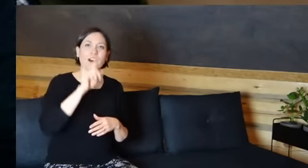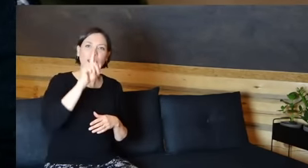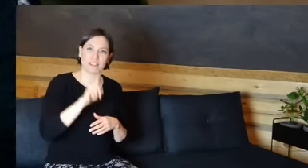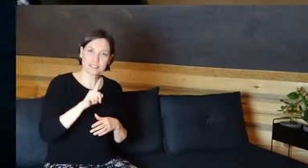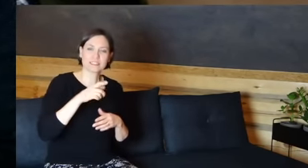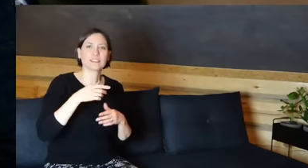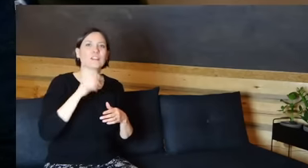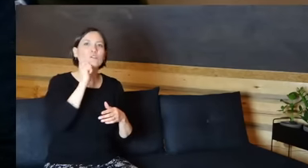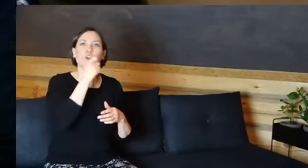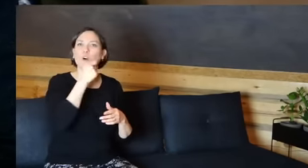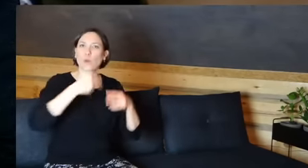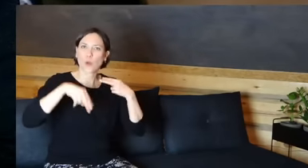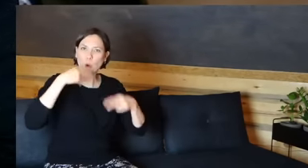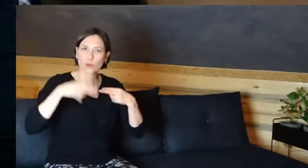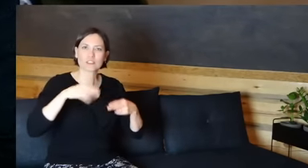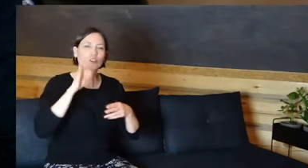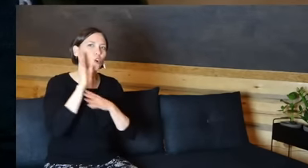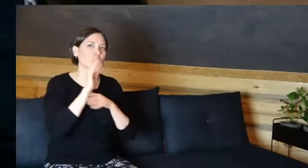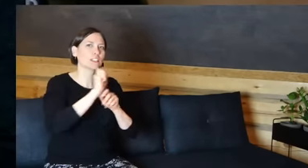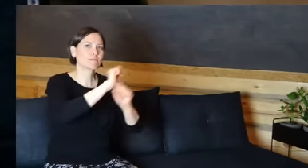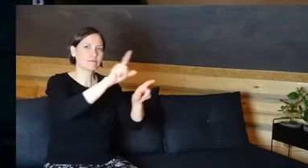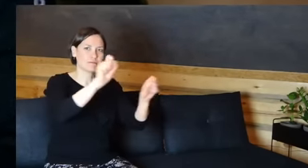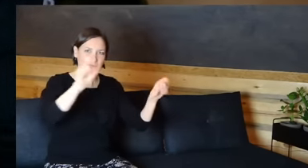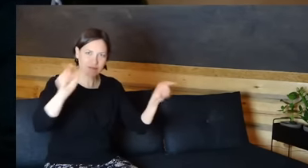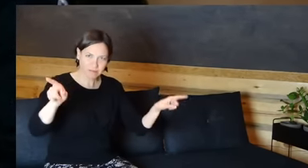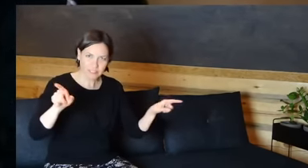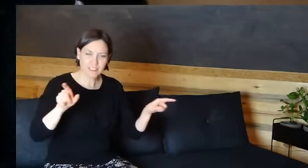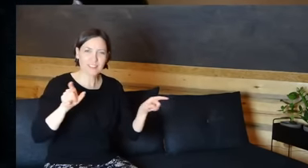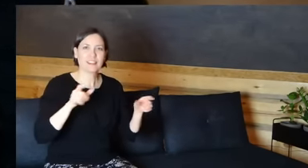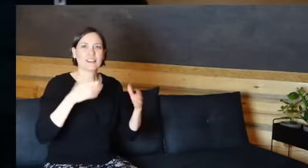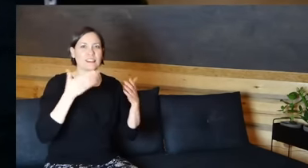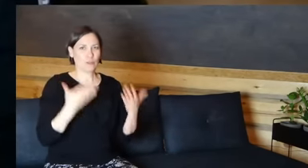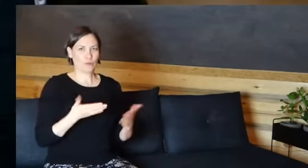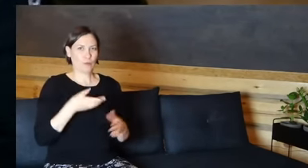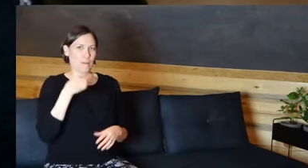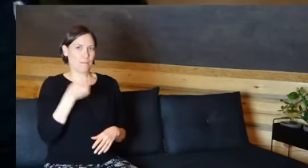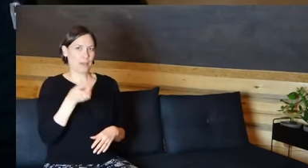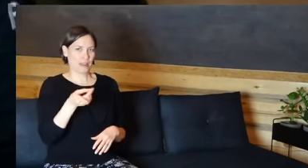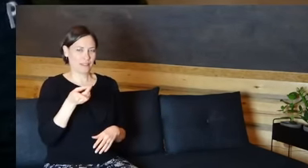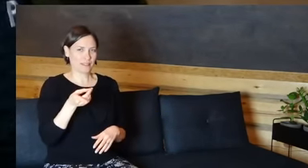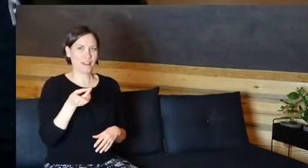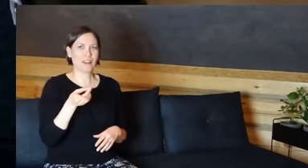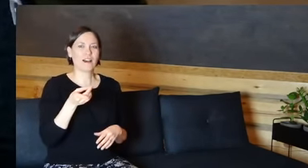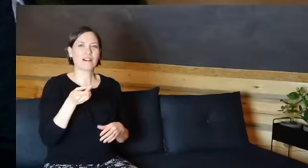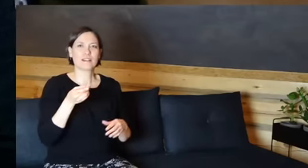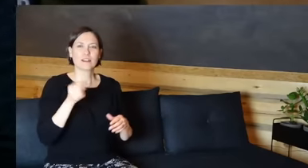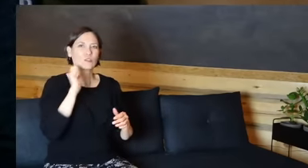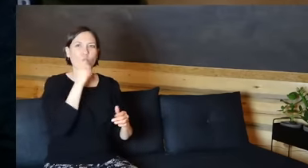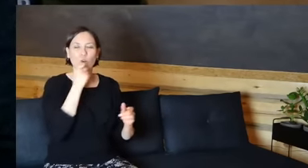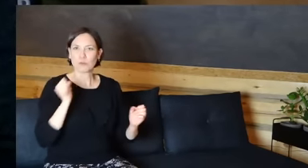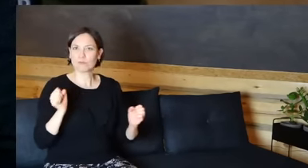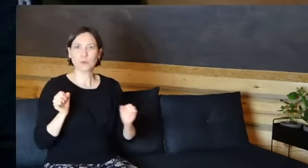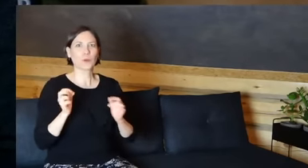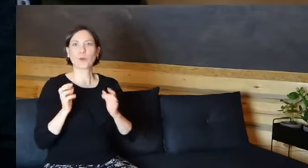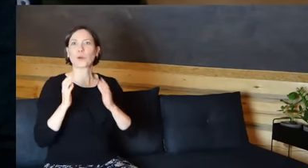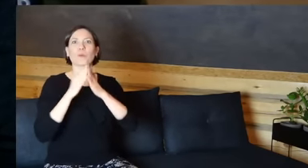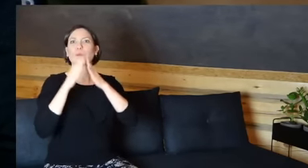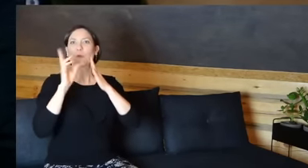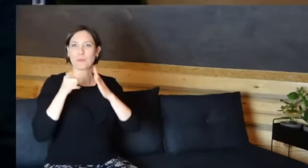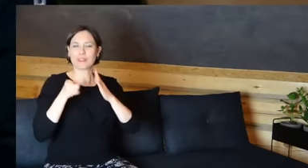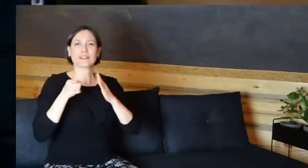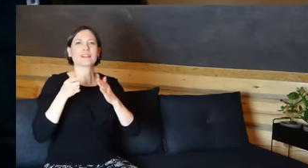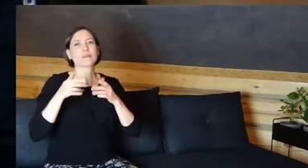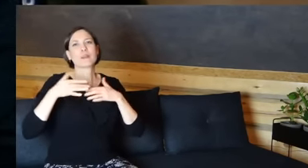kotiin. Ja sen jälkeen sitten nyt perjantaina huipentuu tämä joulu tämmöisiin virtuaalisiin pikkujouluihin.